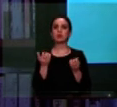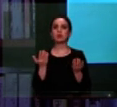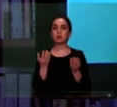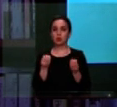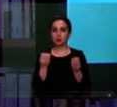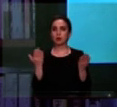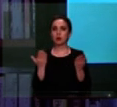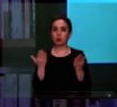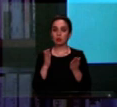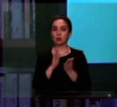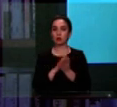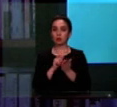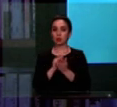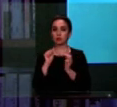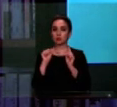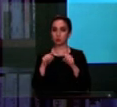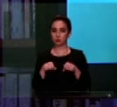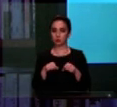кандай аташымыз мумкин?